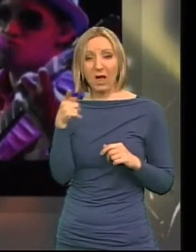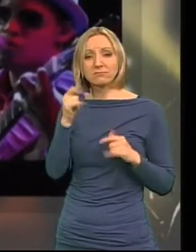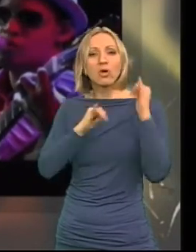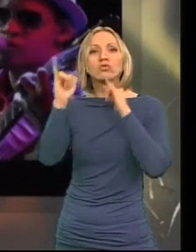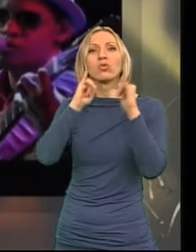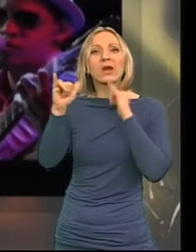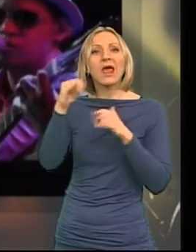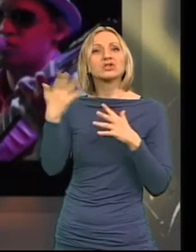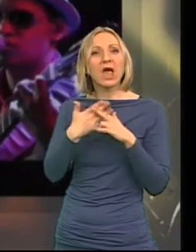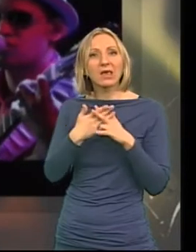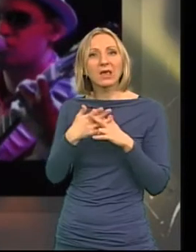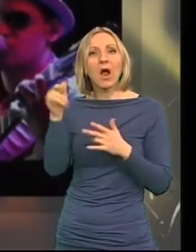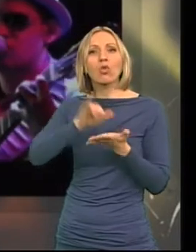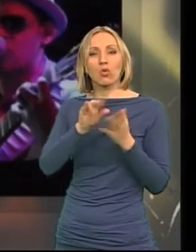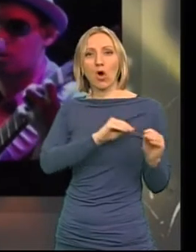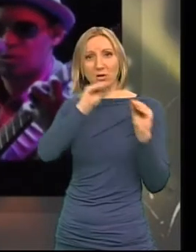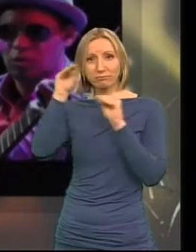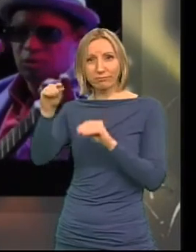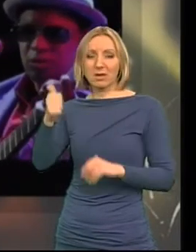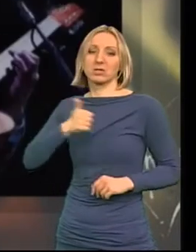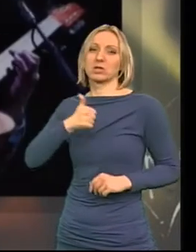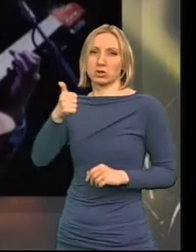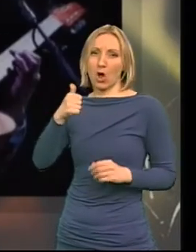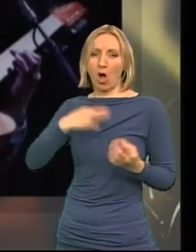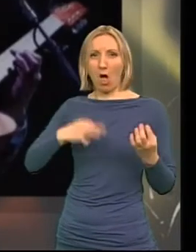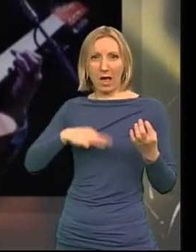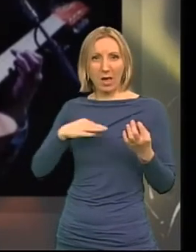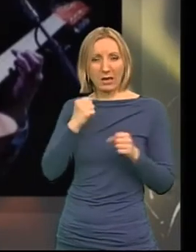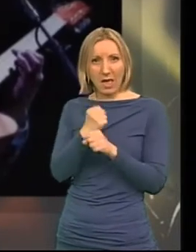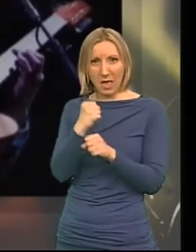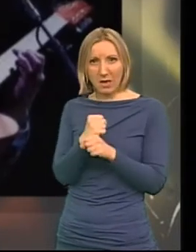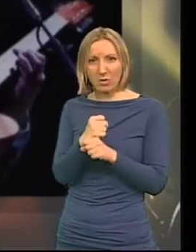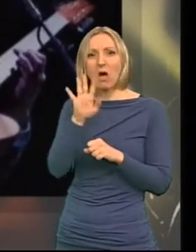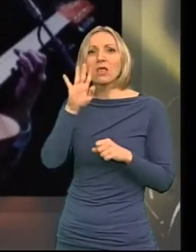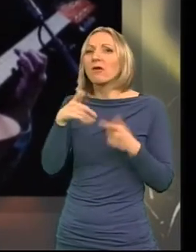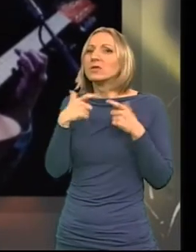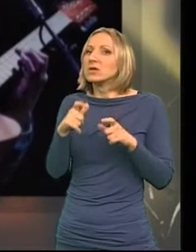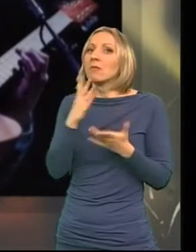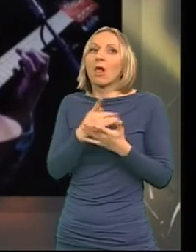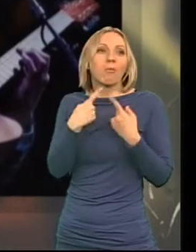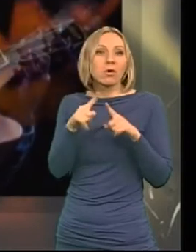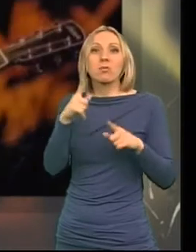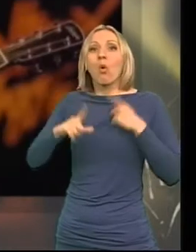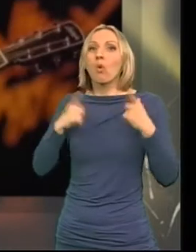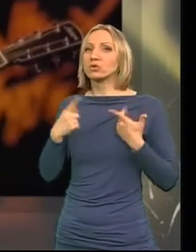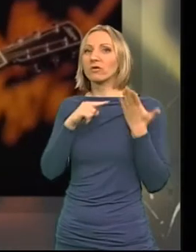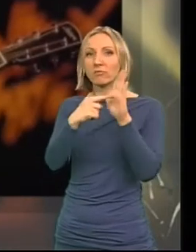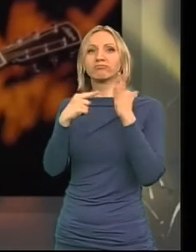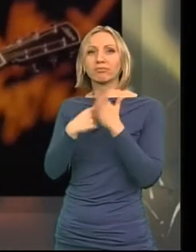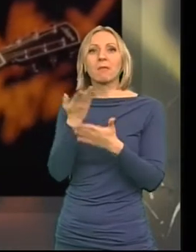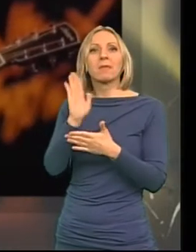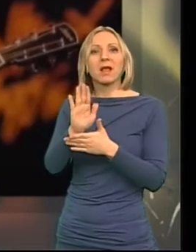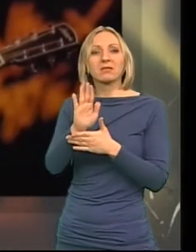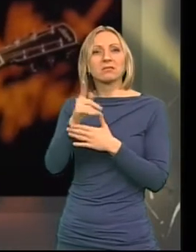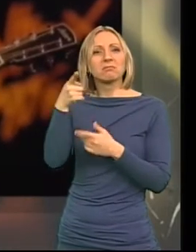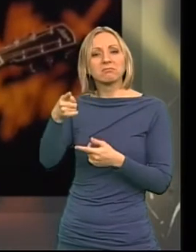seli se u New York kako bi započeo solo karijeru. Njegove audicije za izdavačke kuće bile su posebne. Uživo je nastupao pred predstavnicima izdavačkih